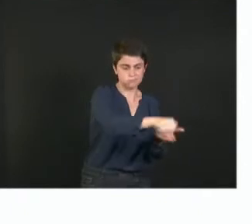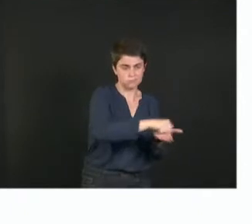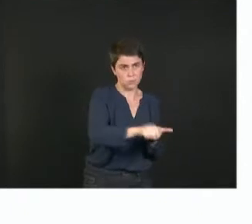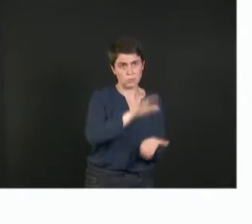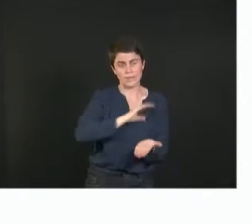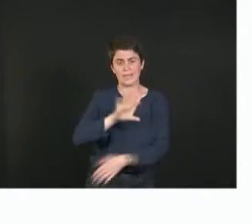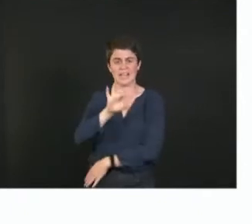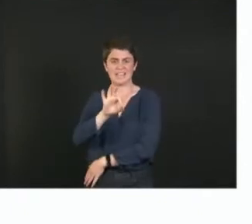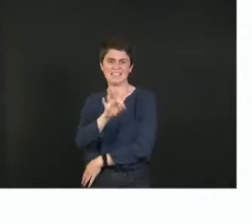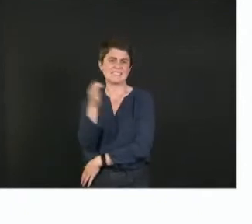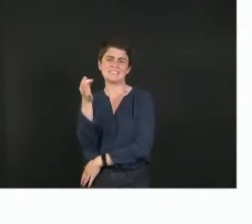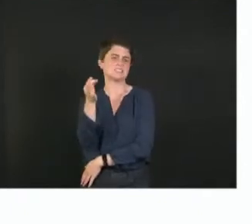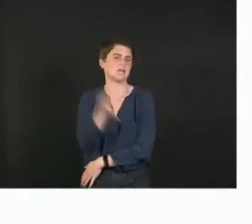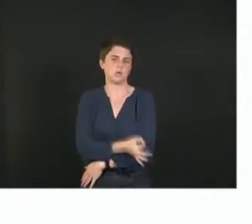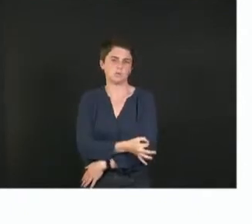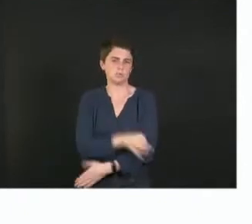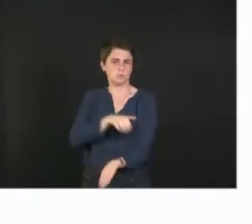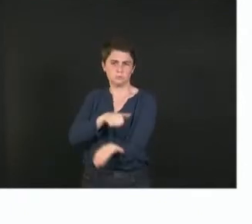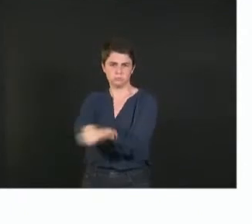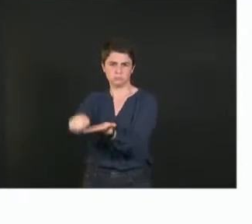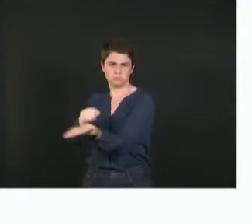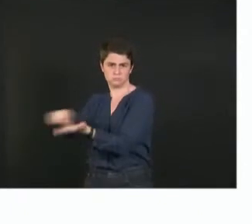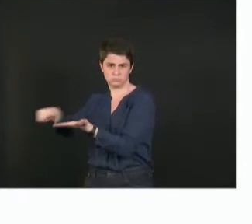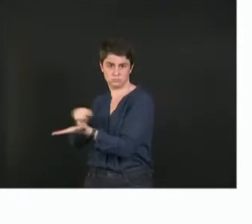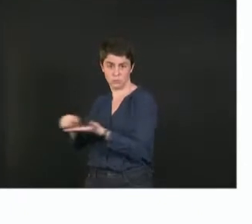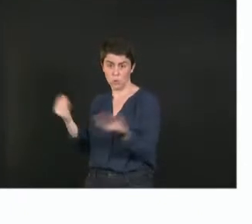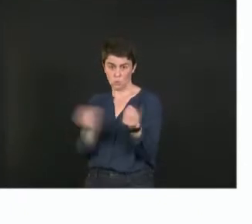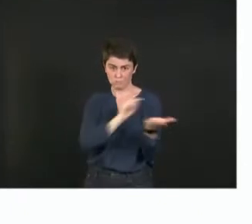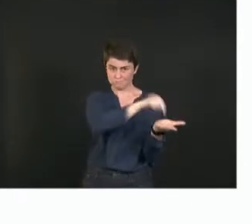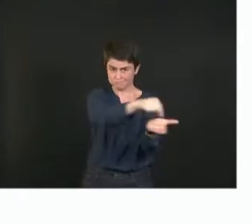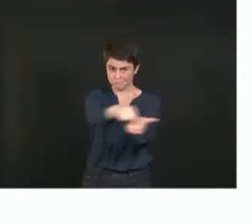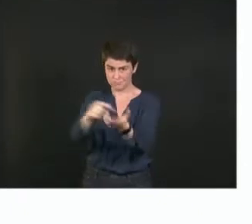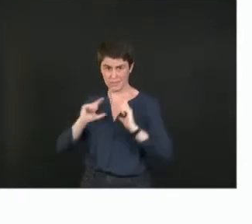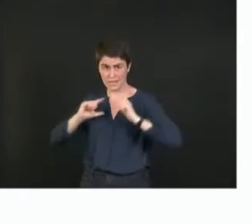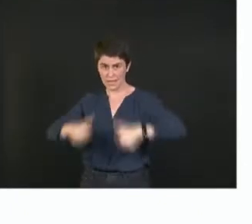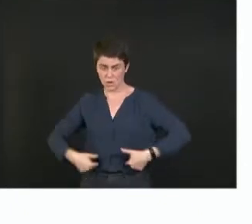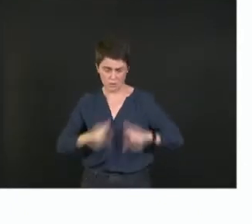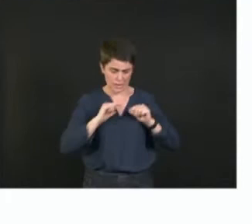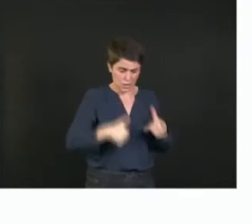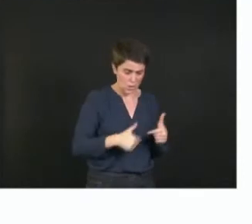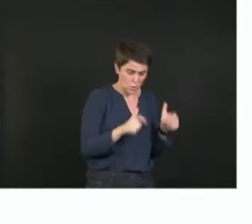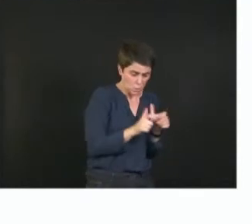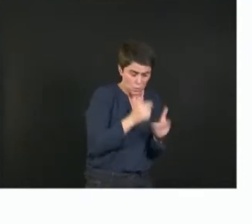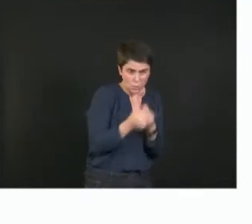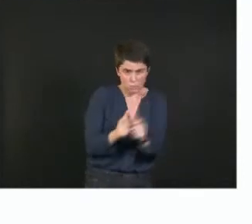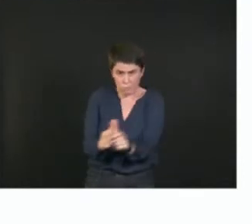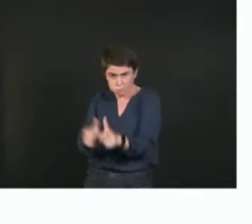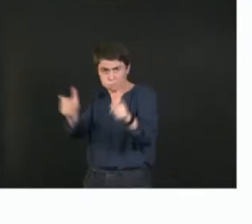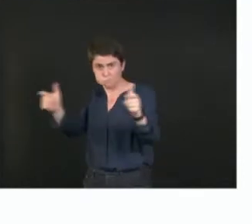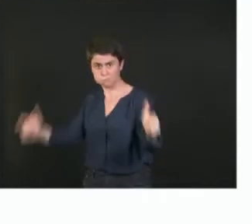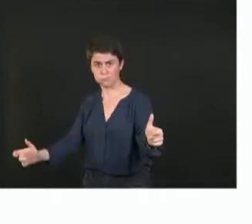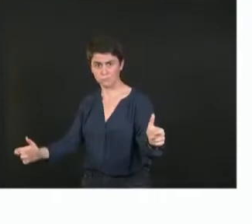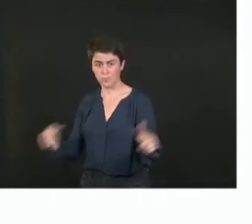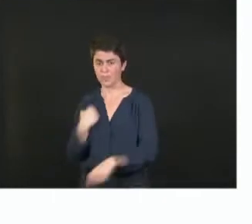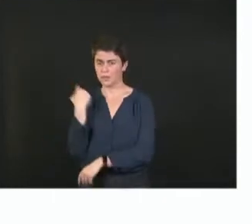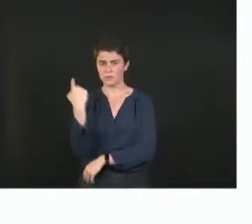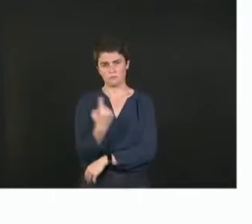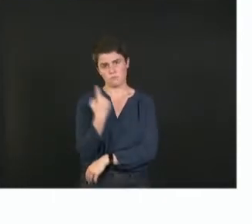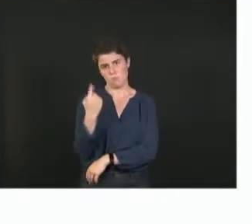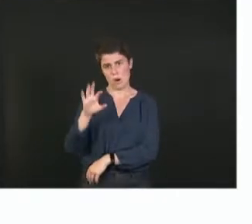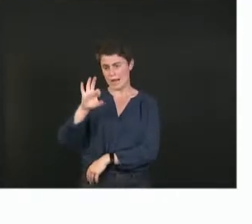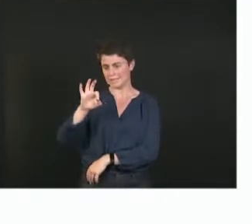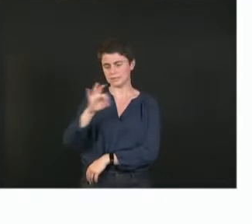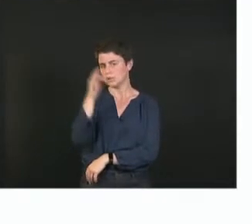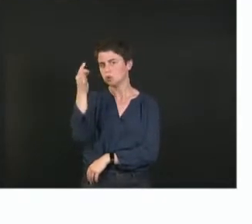de l'imperméabilisation des sols dans toutes les écoles. Et on avait des grandes et des petites. Et à chaque fois, on a dû quasiment maintenir ces